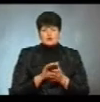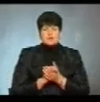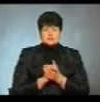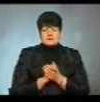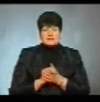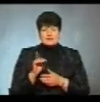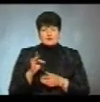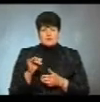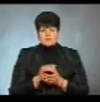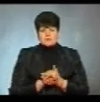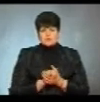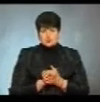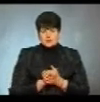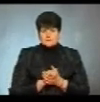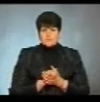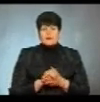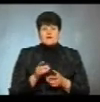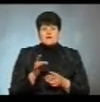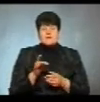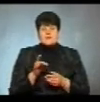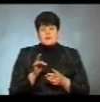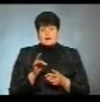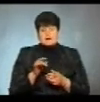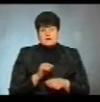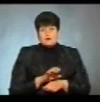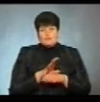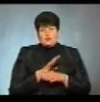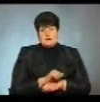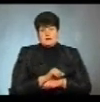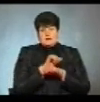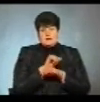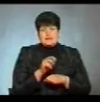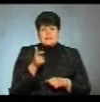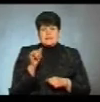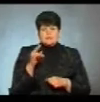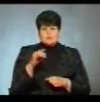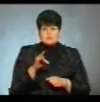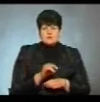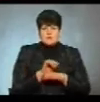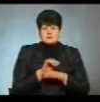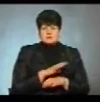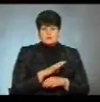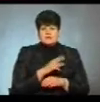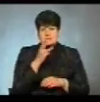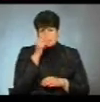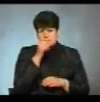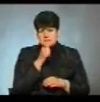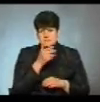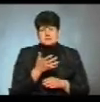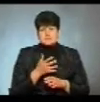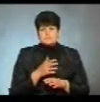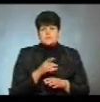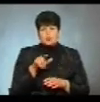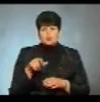з Європейським Союзом. Реакцією на це стала Революція Гідності – протестні акції, що тривали 3 місяці на Майдані в Києві.